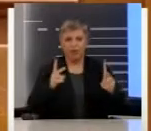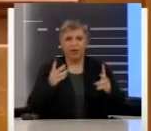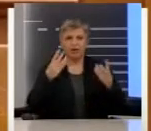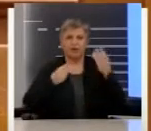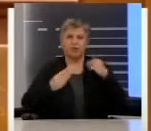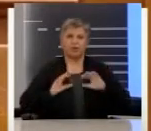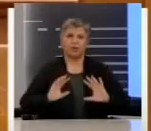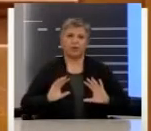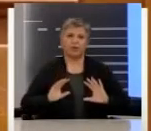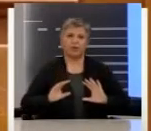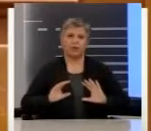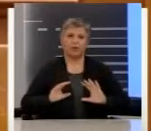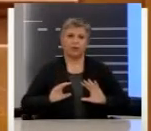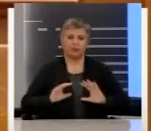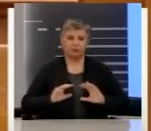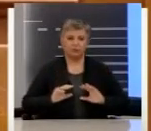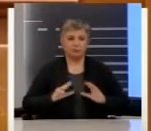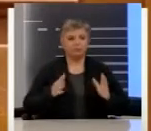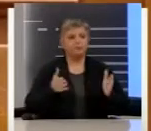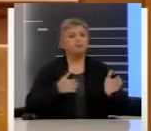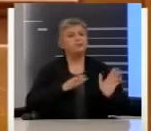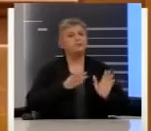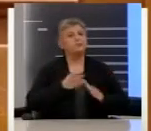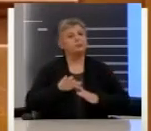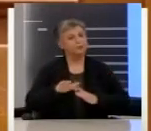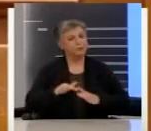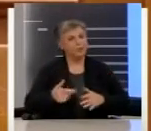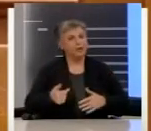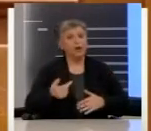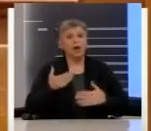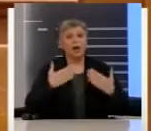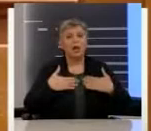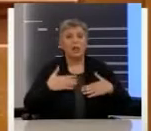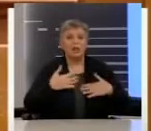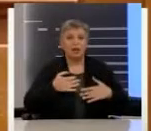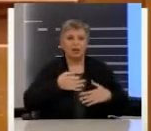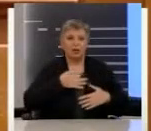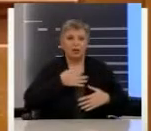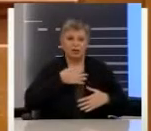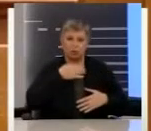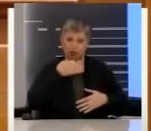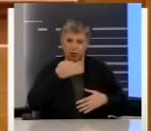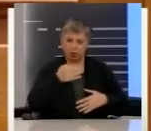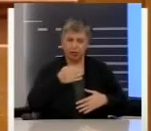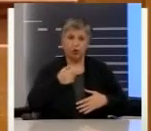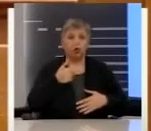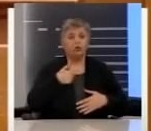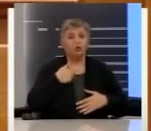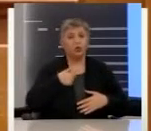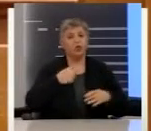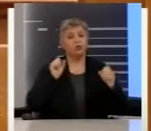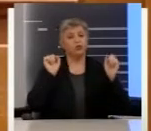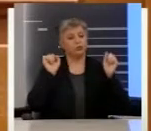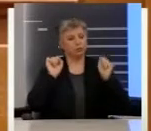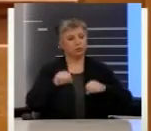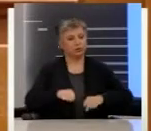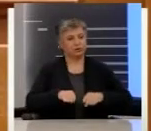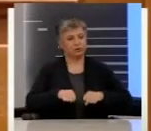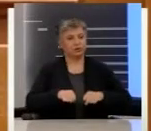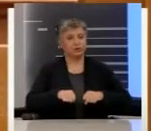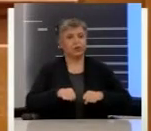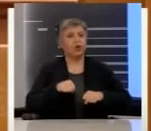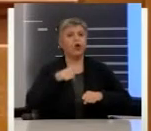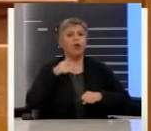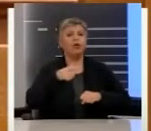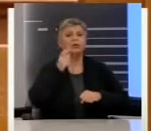Από εκεί και πέρα, κυρίες και κύριοι βουλευτές, θα συμφωνήσω με τον συνάδελφο και σύντροφο τον κύριο Τζαμακλή